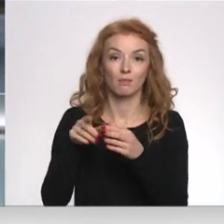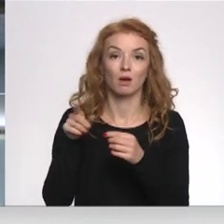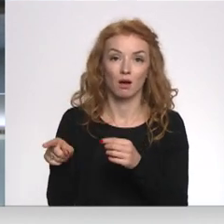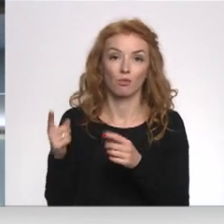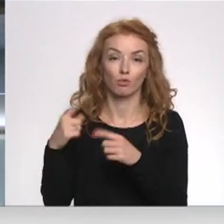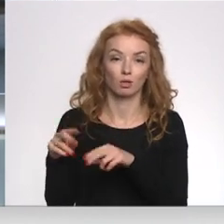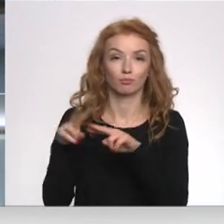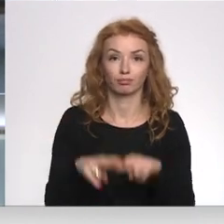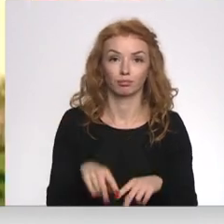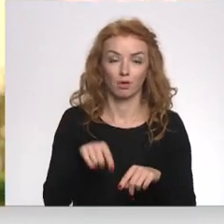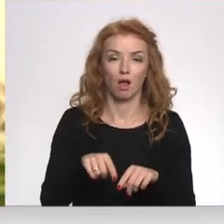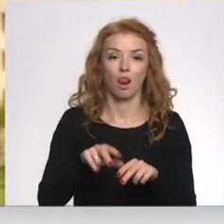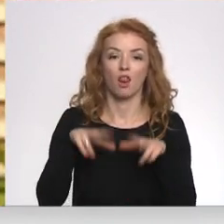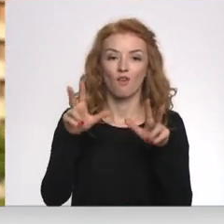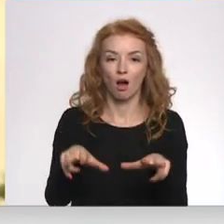dislocēta Lielvārdē.